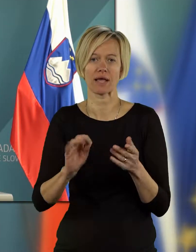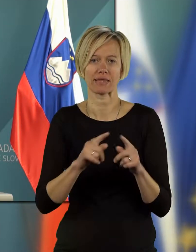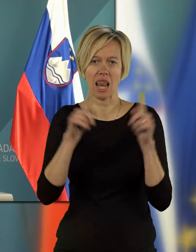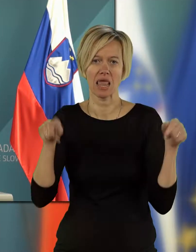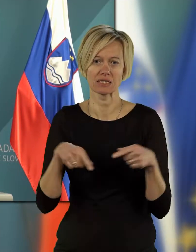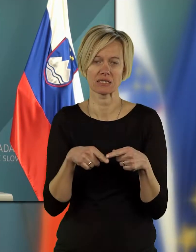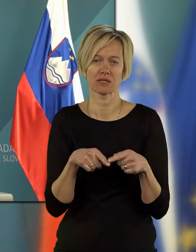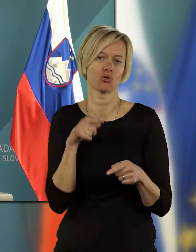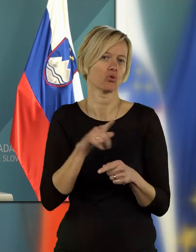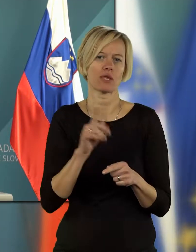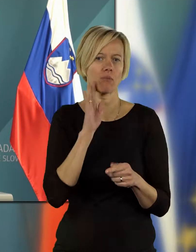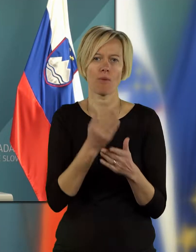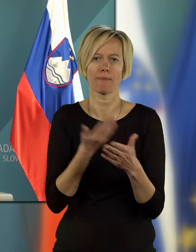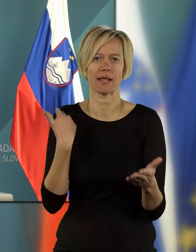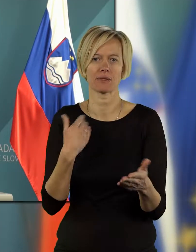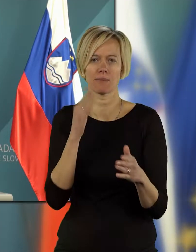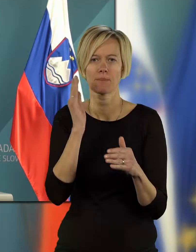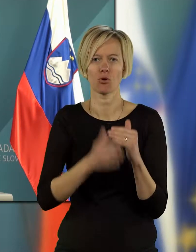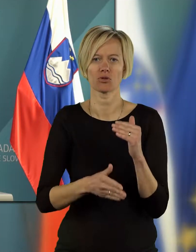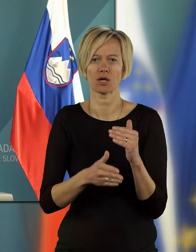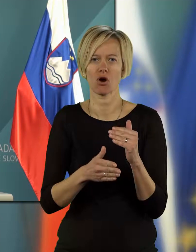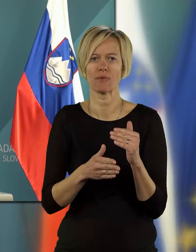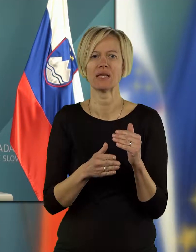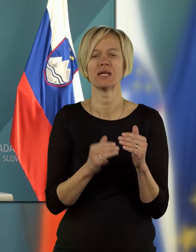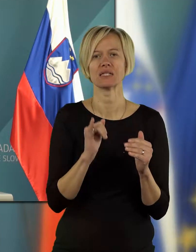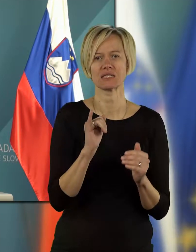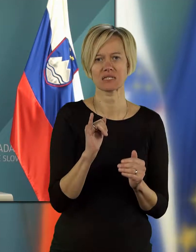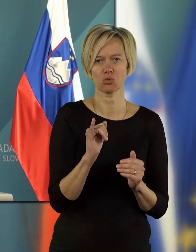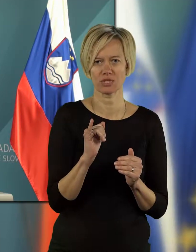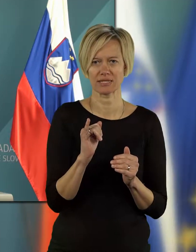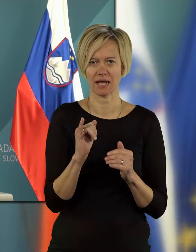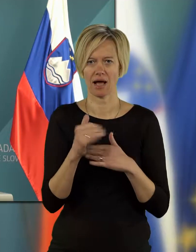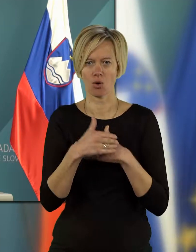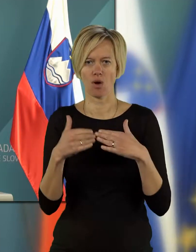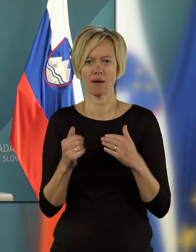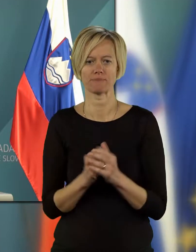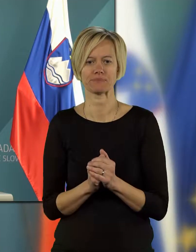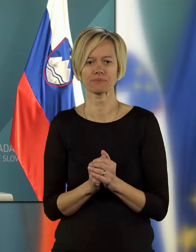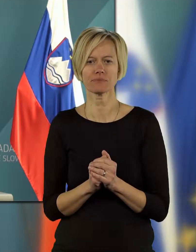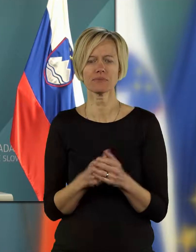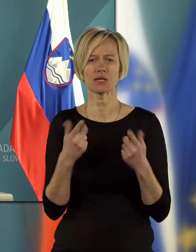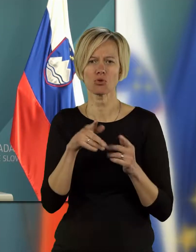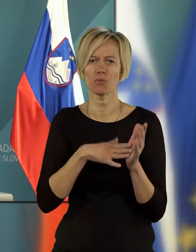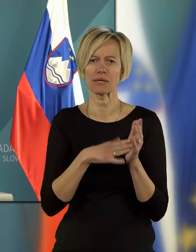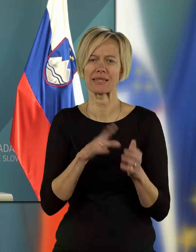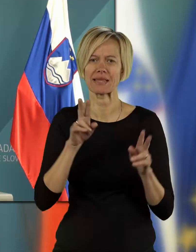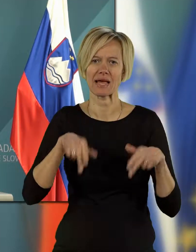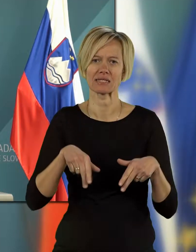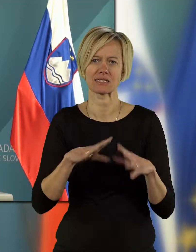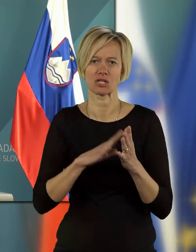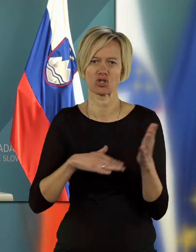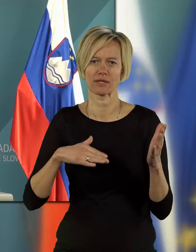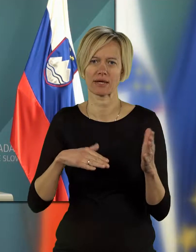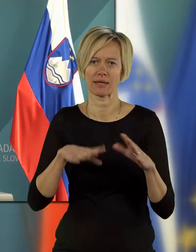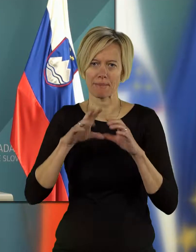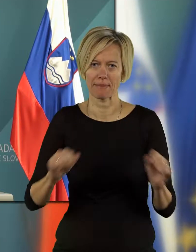Uradnem listu, to pa ne bo pred potekom instrukcijskega roka. Ali to pomeni dejanski začetek